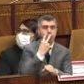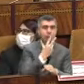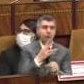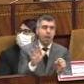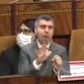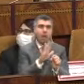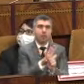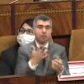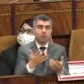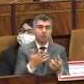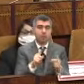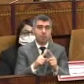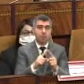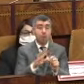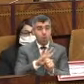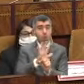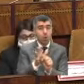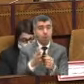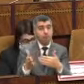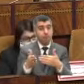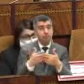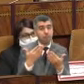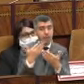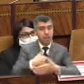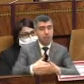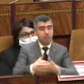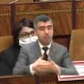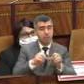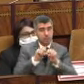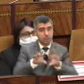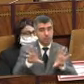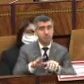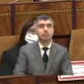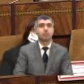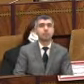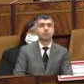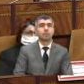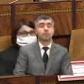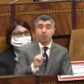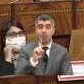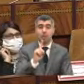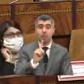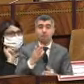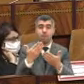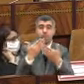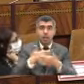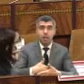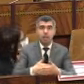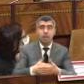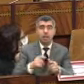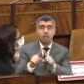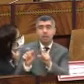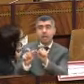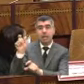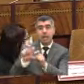هاد كورونا كتخرج غير بالليل؟ هادشي اللي بغيت نعرف، لان ربما بالليل عدد ديال الناس اللي كيكونوا